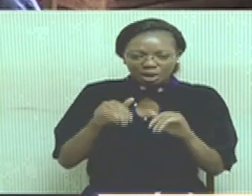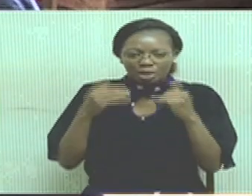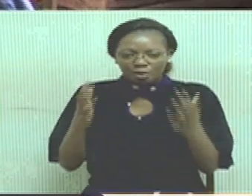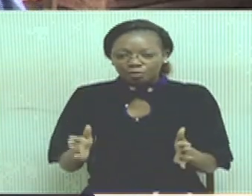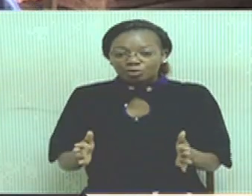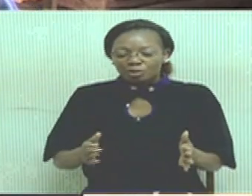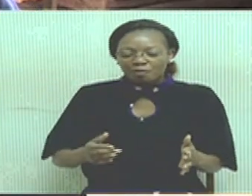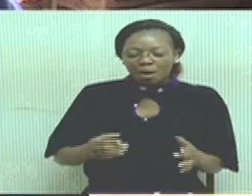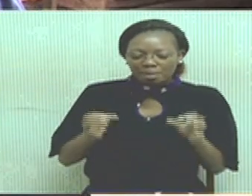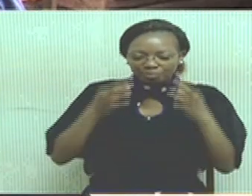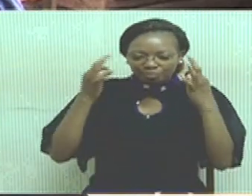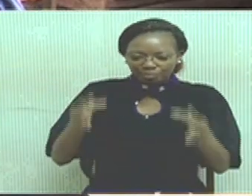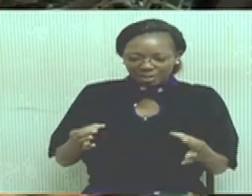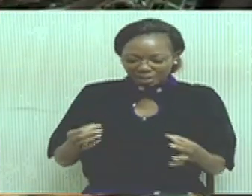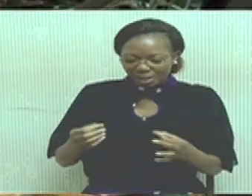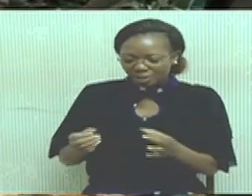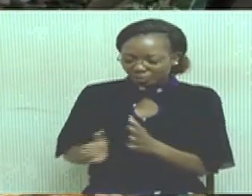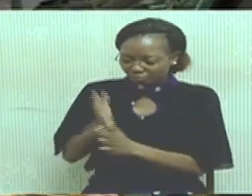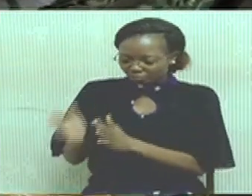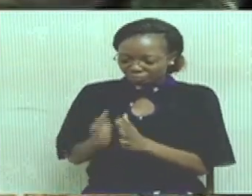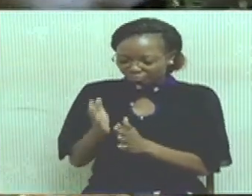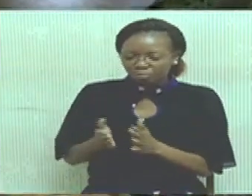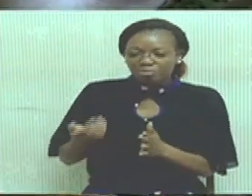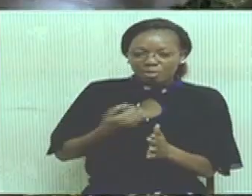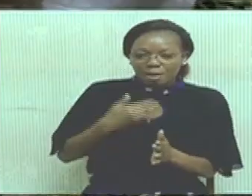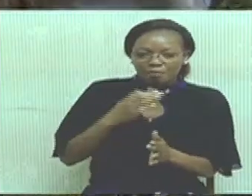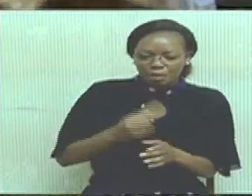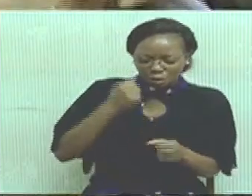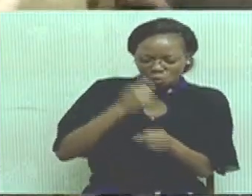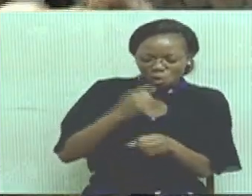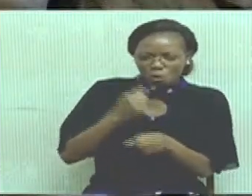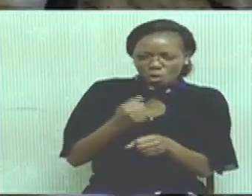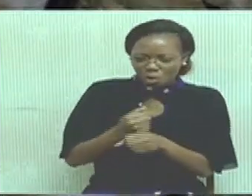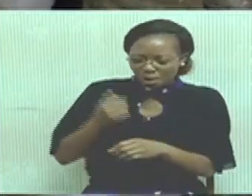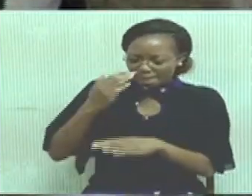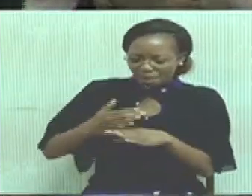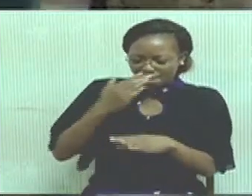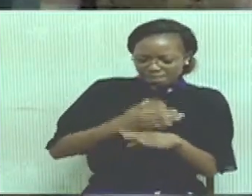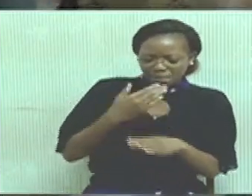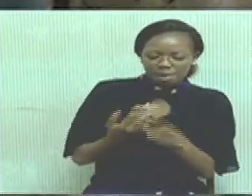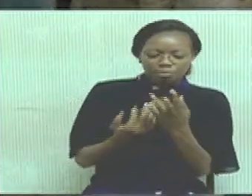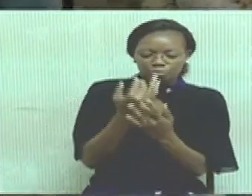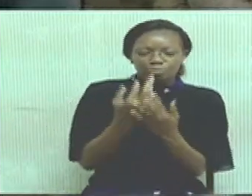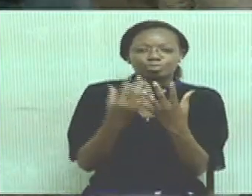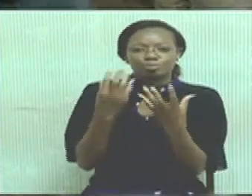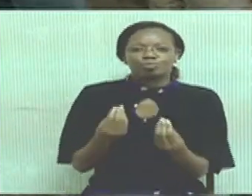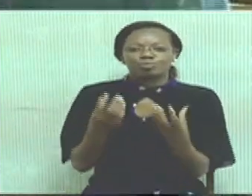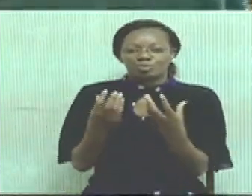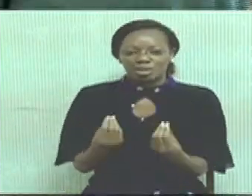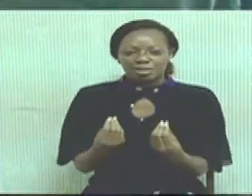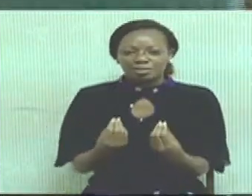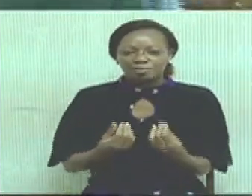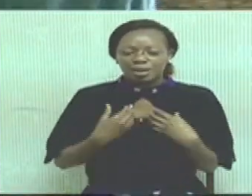ndio nitoa maneno ya kulima. Kwa kawaida ng'ombe anafaa atumie muda mrefu kutengeneza